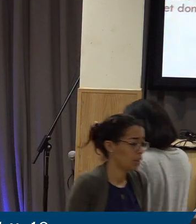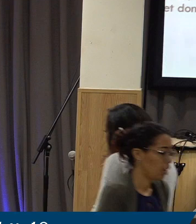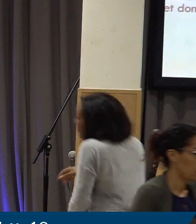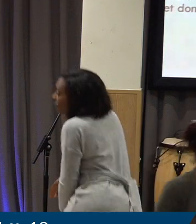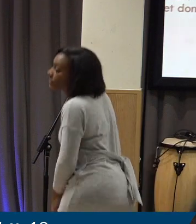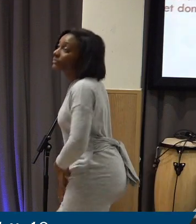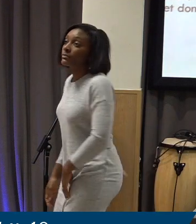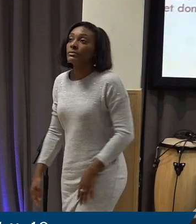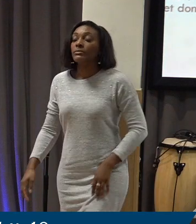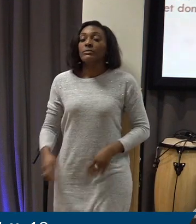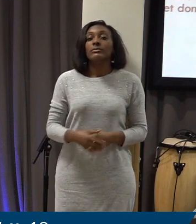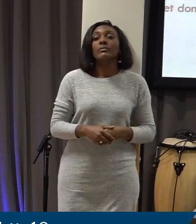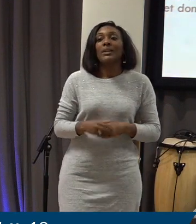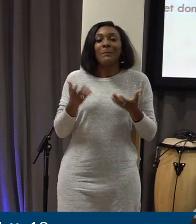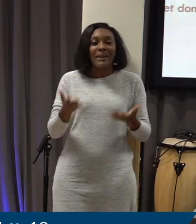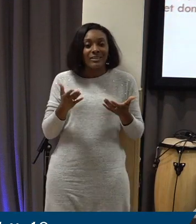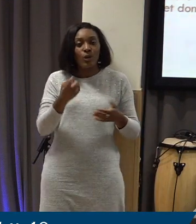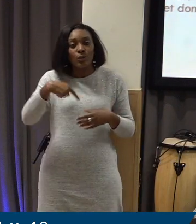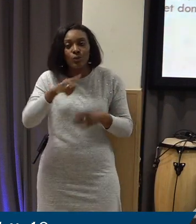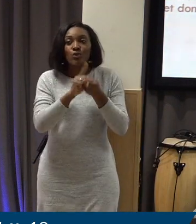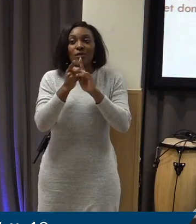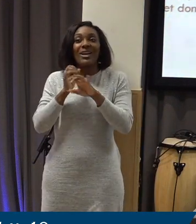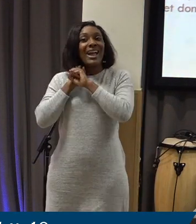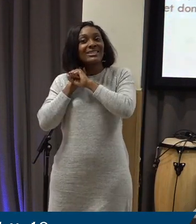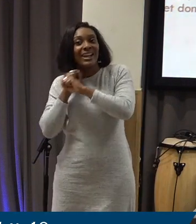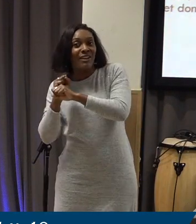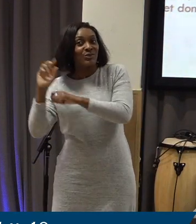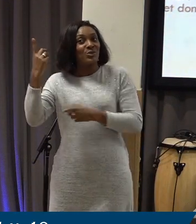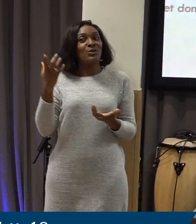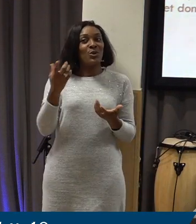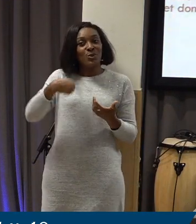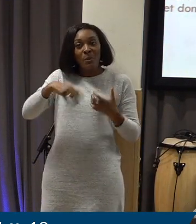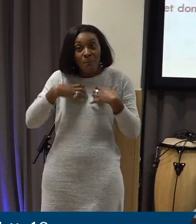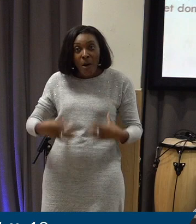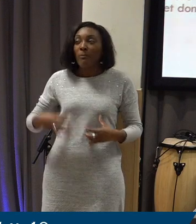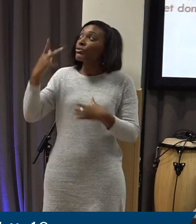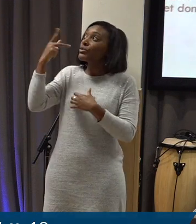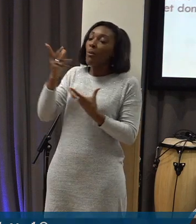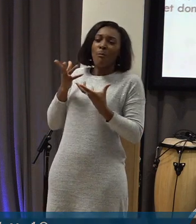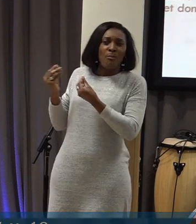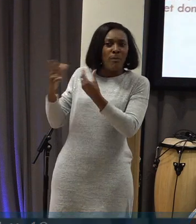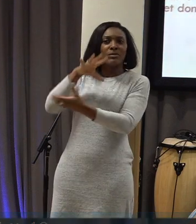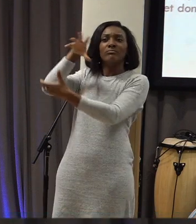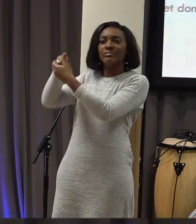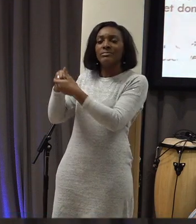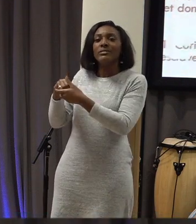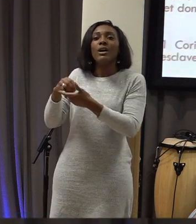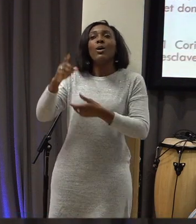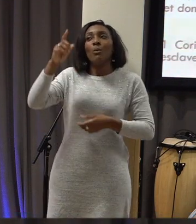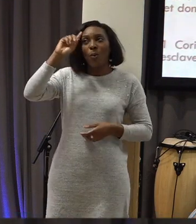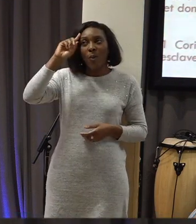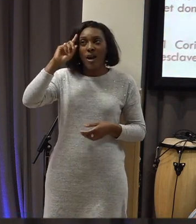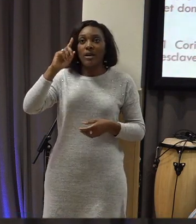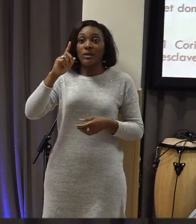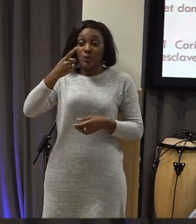maintenant esclaves de Dieu et membres de son peuple. Parce que